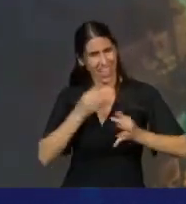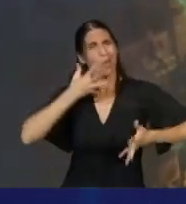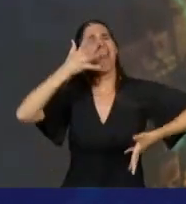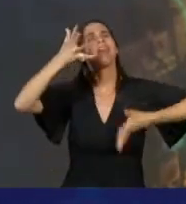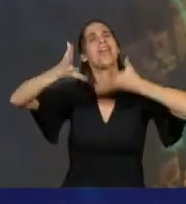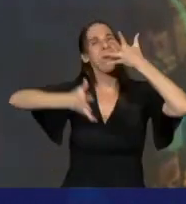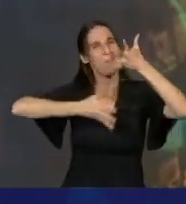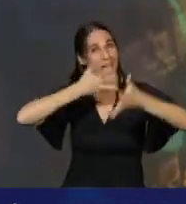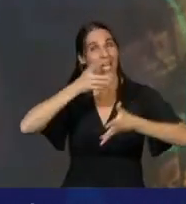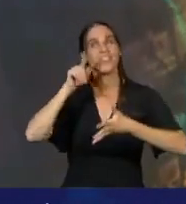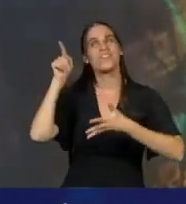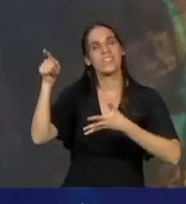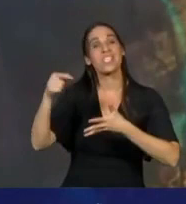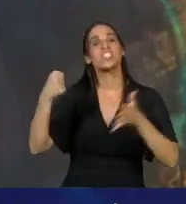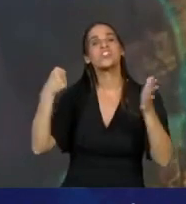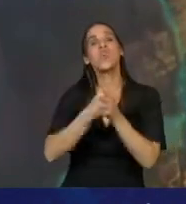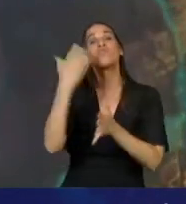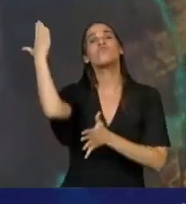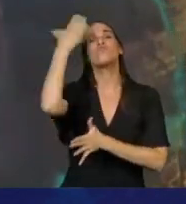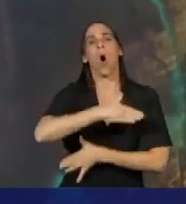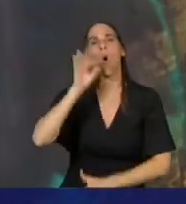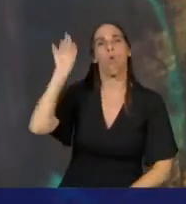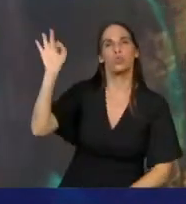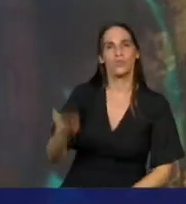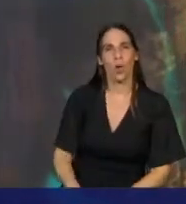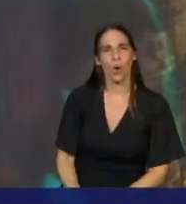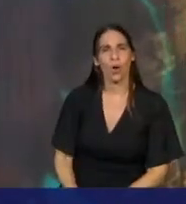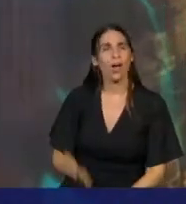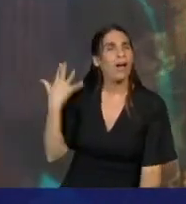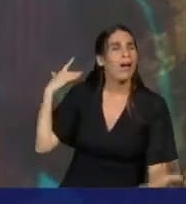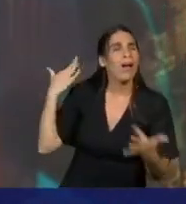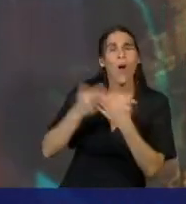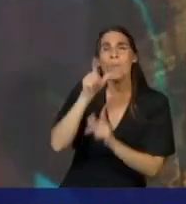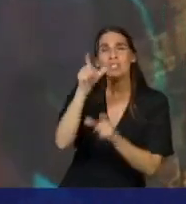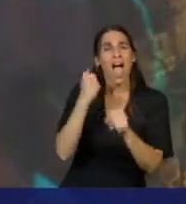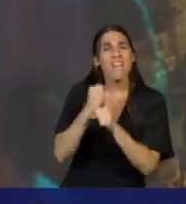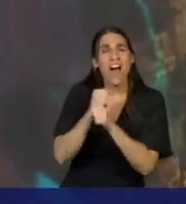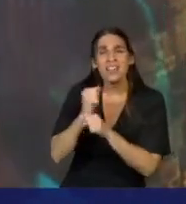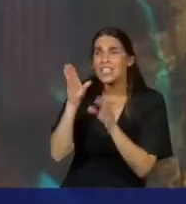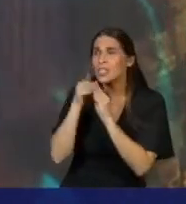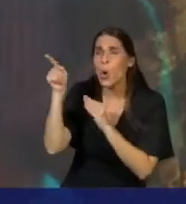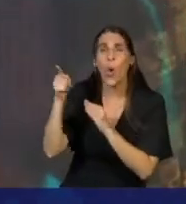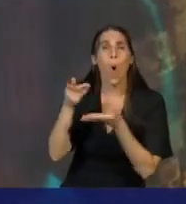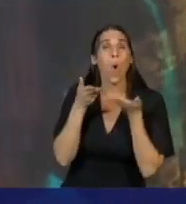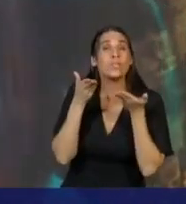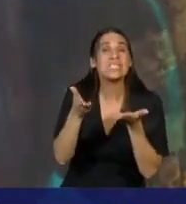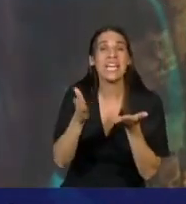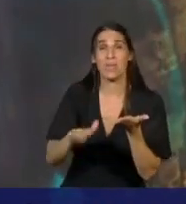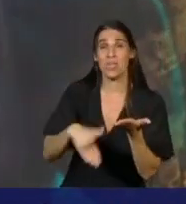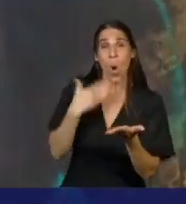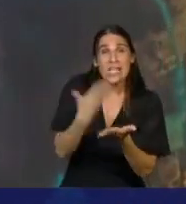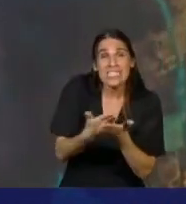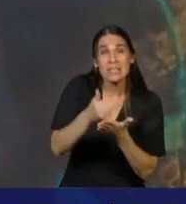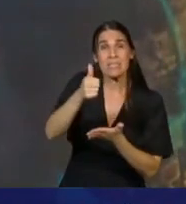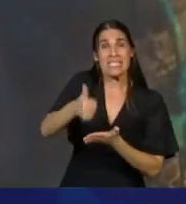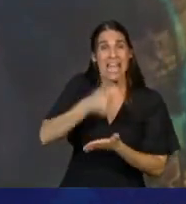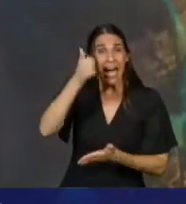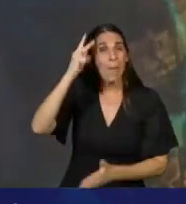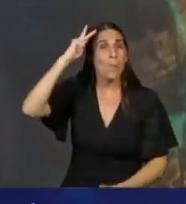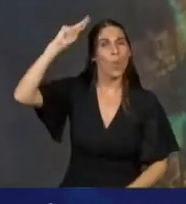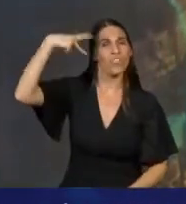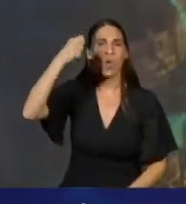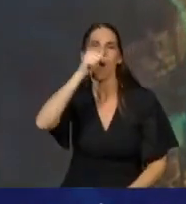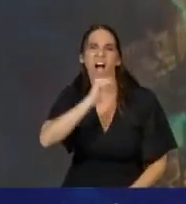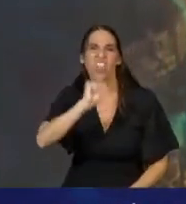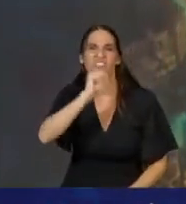וזה יהיה הסוף השחור שלו. כל מי שעבד איתו אי פעם, כל העוזרים והיועצים והשרים והפרופסורים